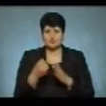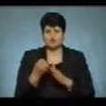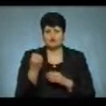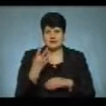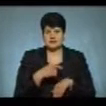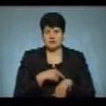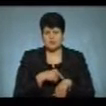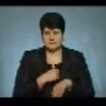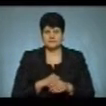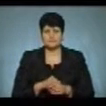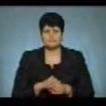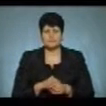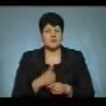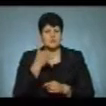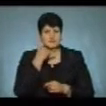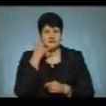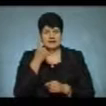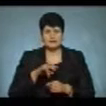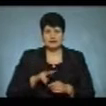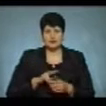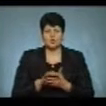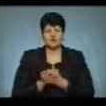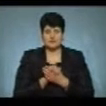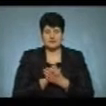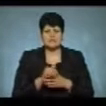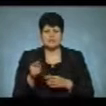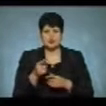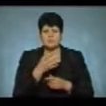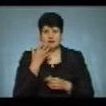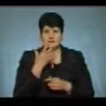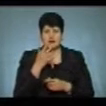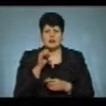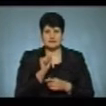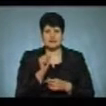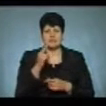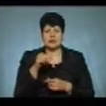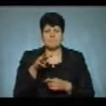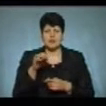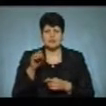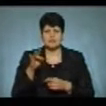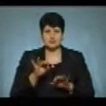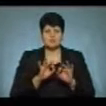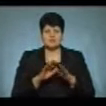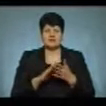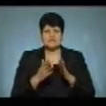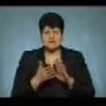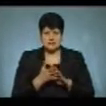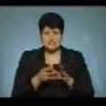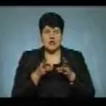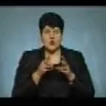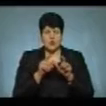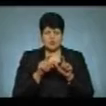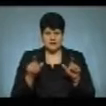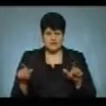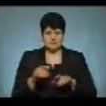14 години. Ми зателефонували директору товариства «Тернопільтепло» Андрію Дмитрашу. Коментувати ситуацію по котельні на вулиці